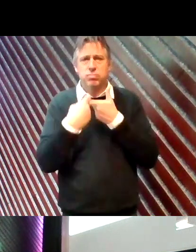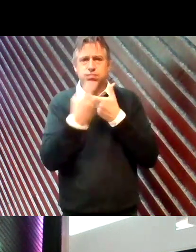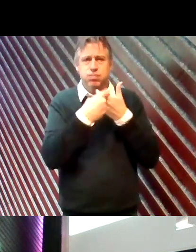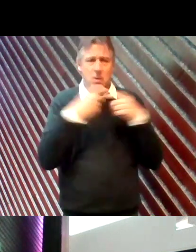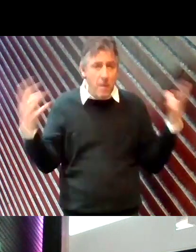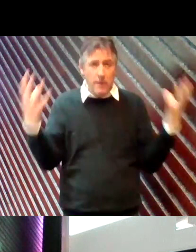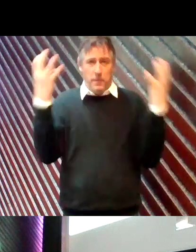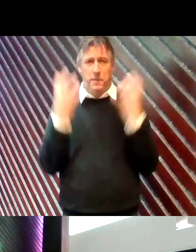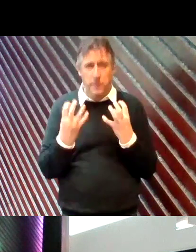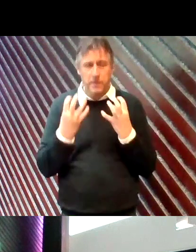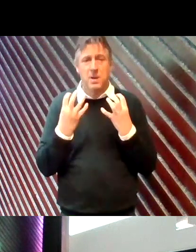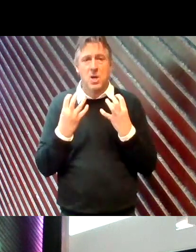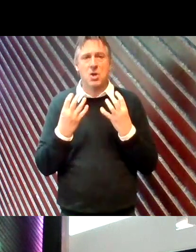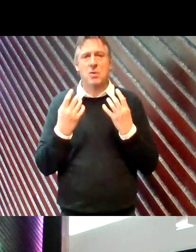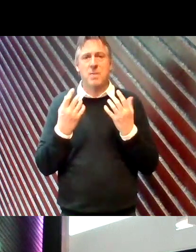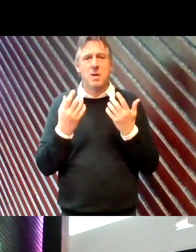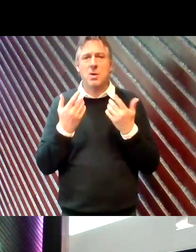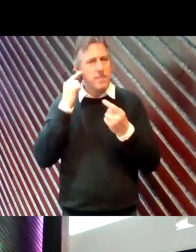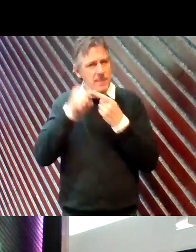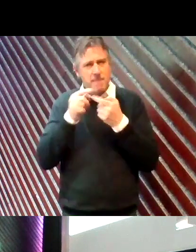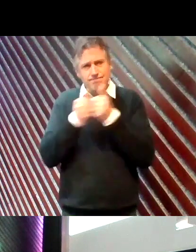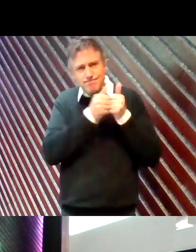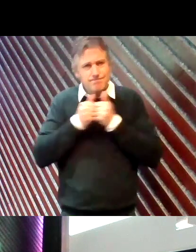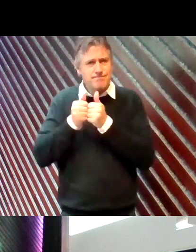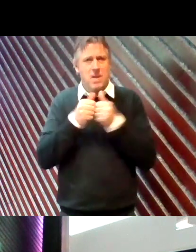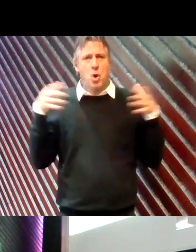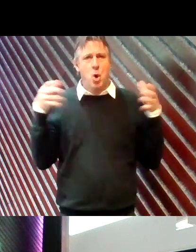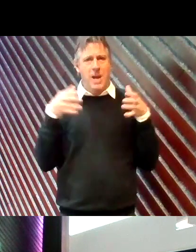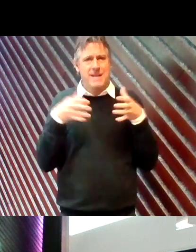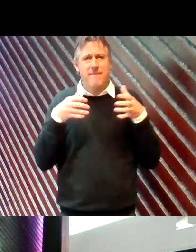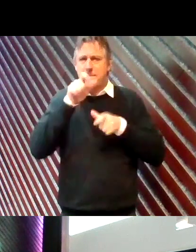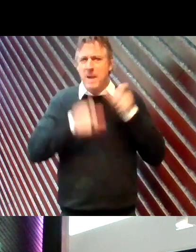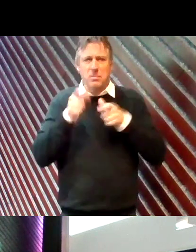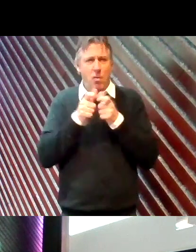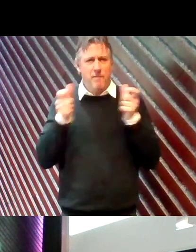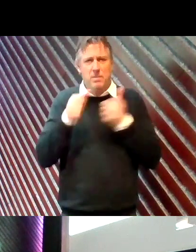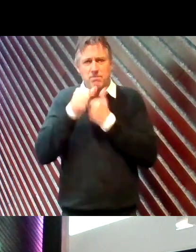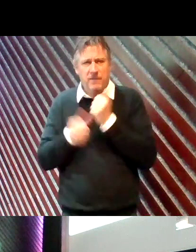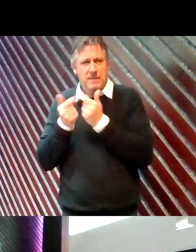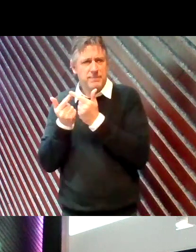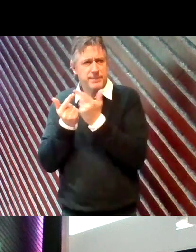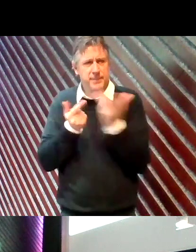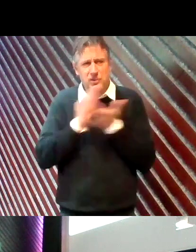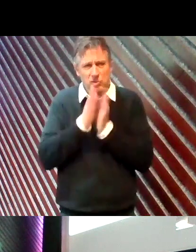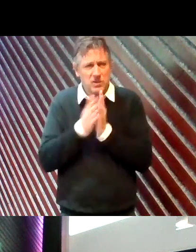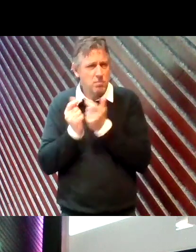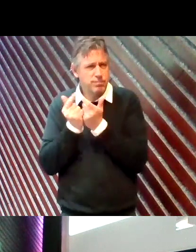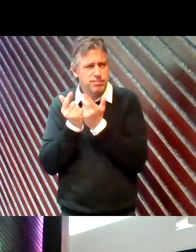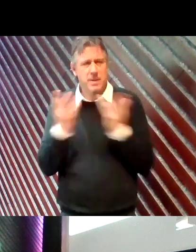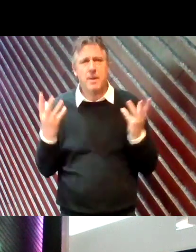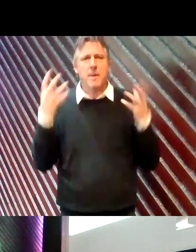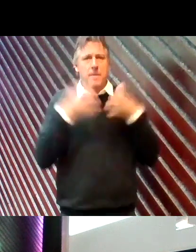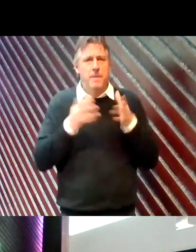grosses qui souhaitent oeuvrer sur cette thématique donc un collectif d'acteurs assez engagés c'est pour ça que cette thématique